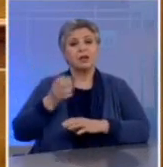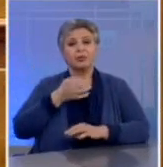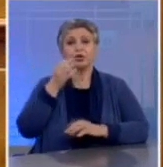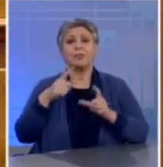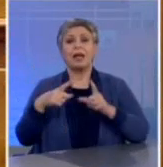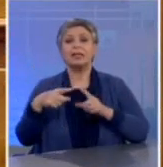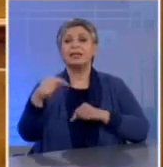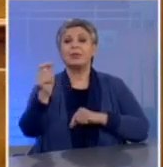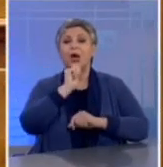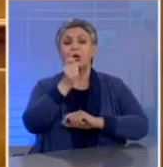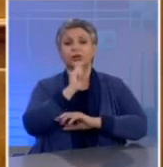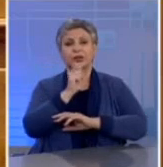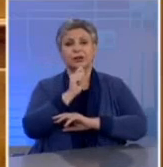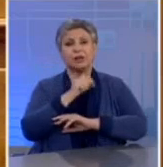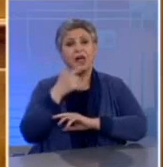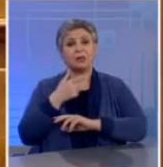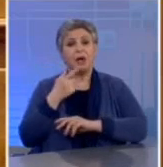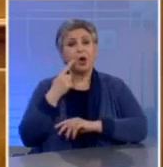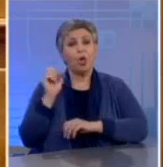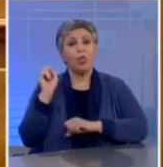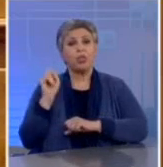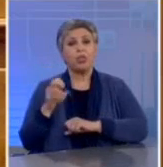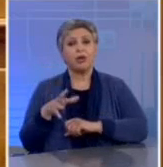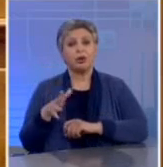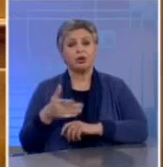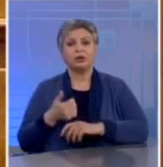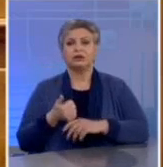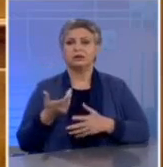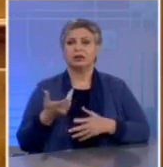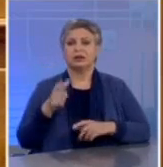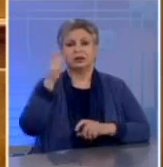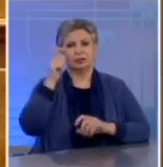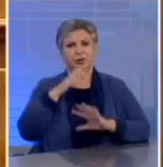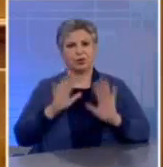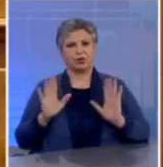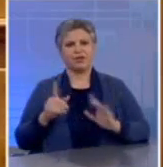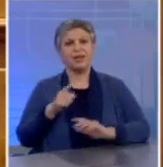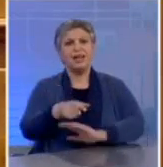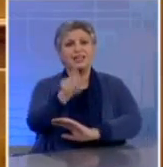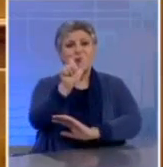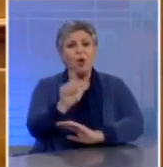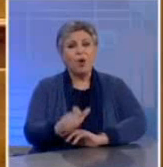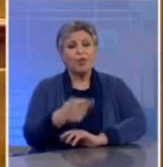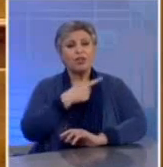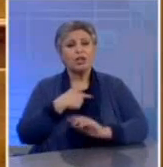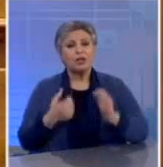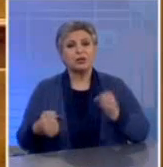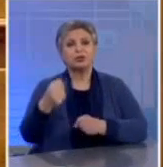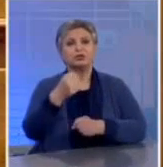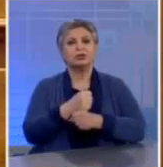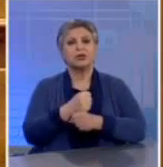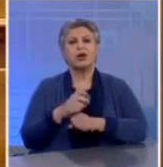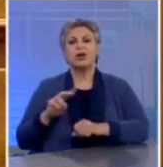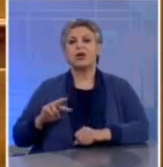συγχωρώ. Και παραβρίσκεστε στην κοινοβουλευτική ομάδα της Νέας Δημοκρατίας αρχηγός, έχοντας δίπλα σας εκείνα